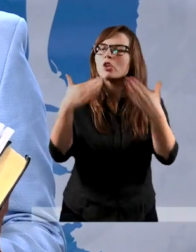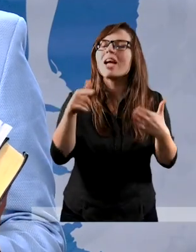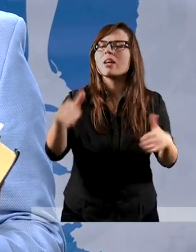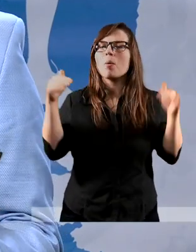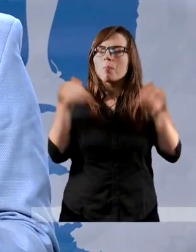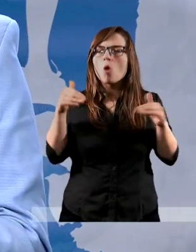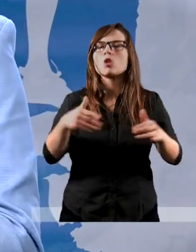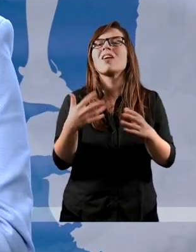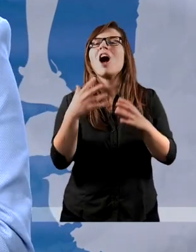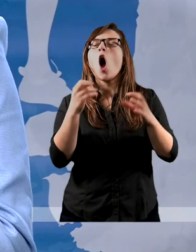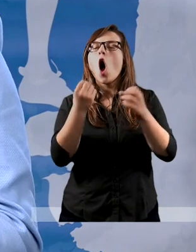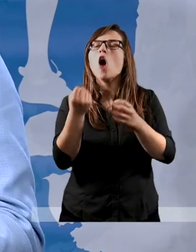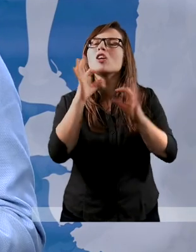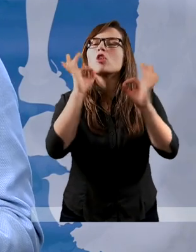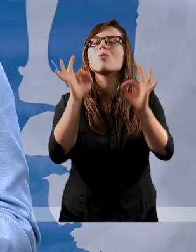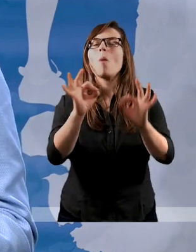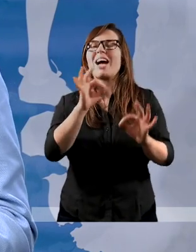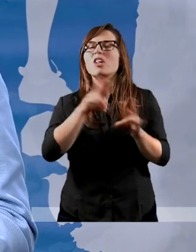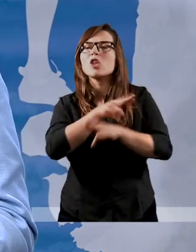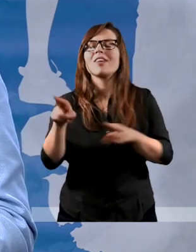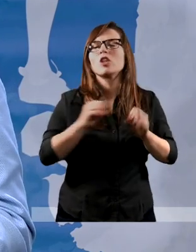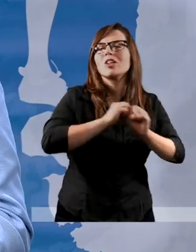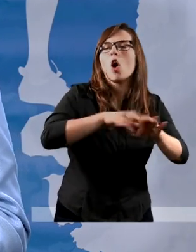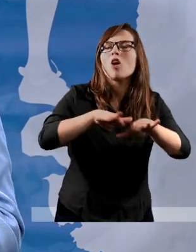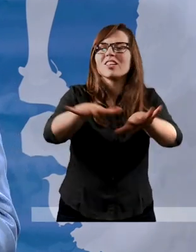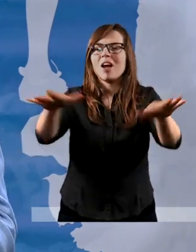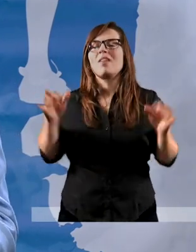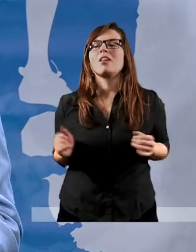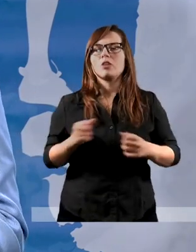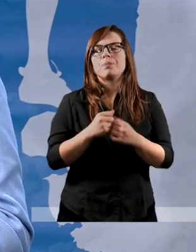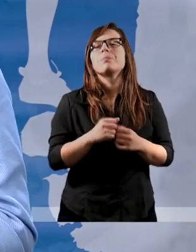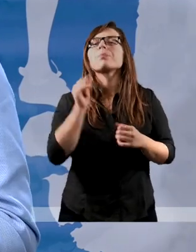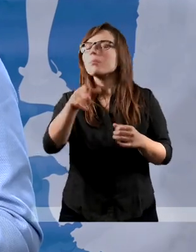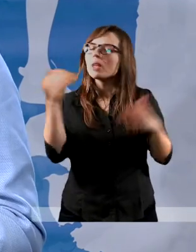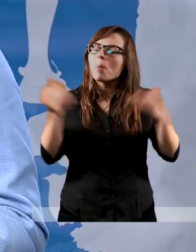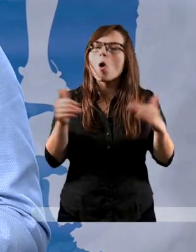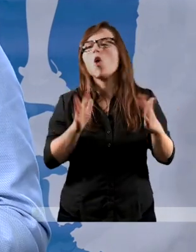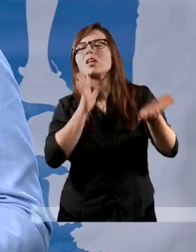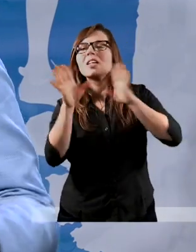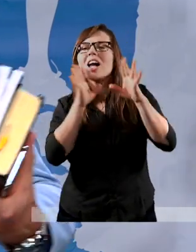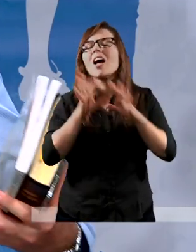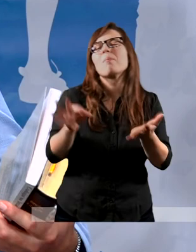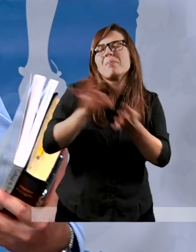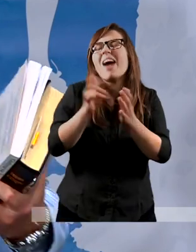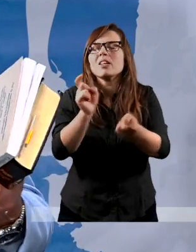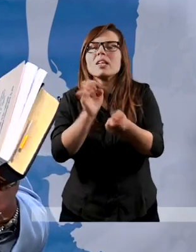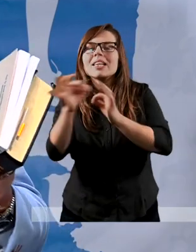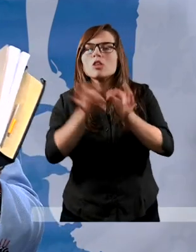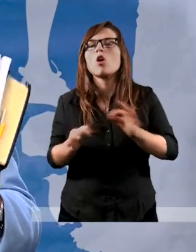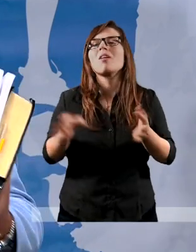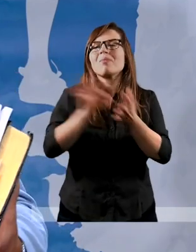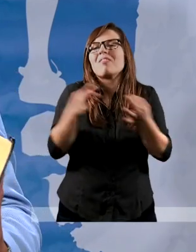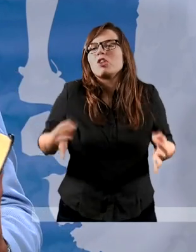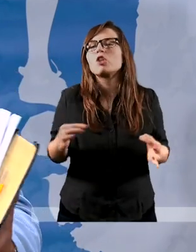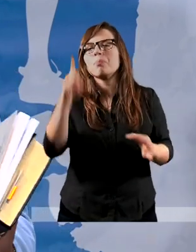zbierać żniwo dobre. Gdy patrzysz z perspektywy na niektóre swoje zachowania, być może tak z historii patrz, z perspektywy